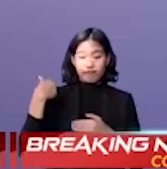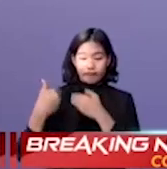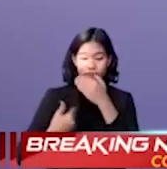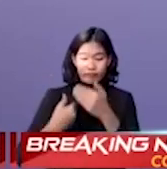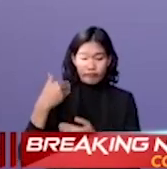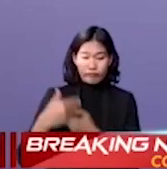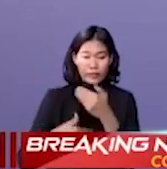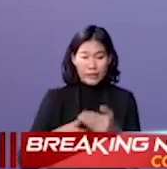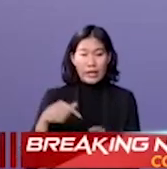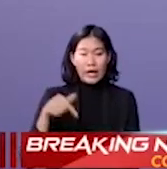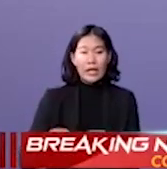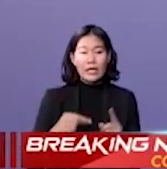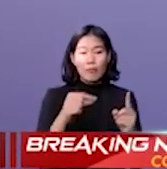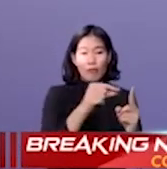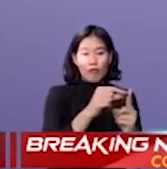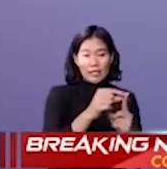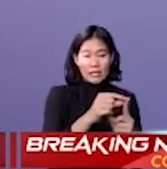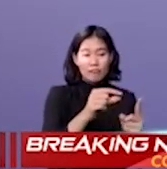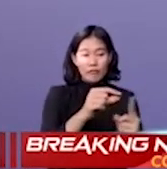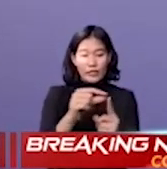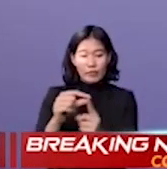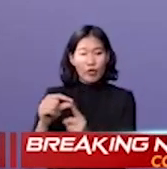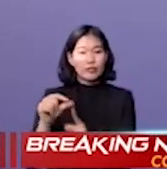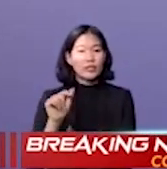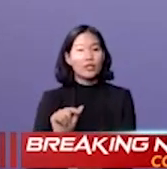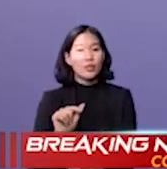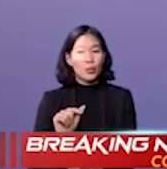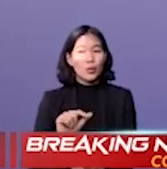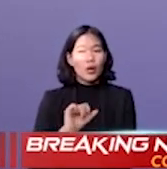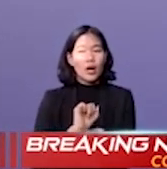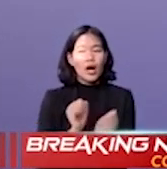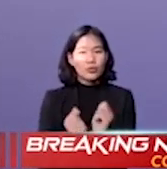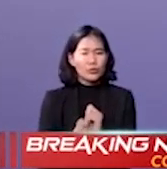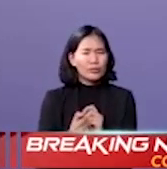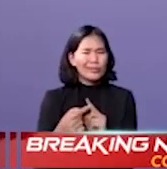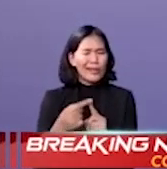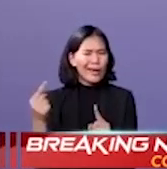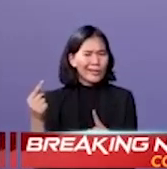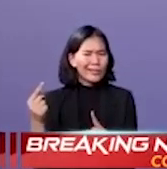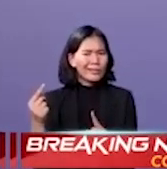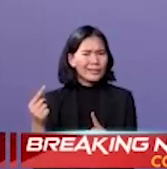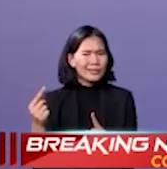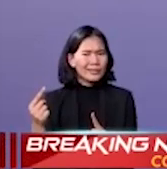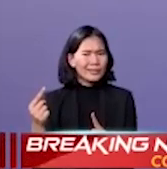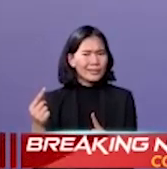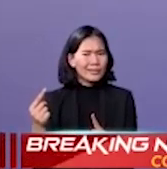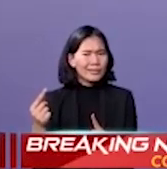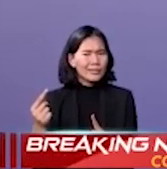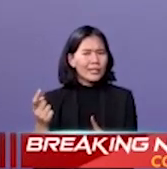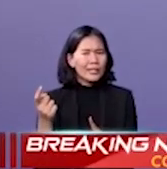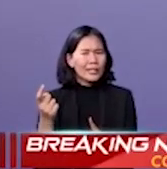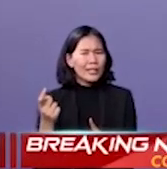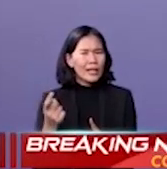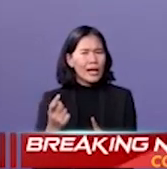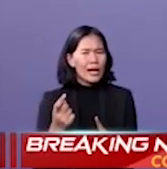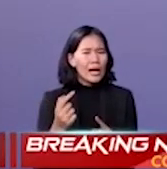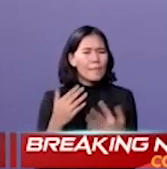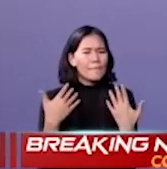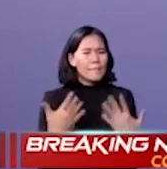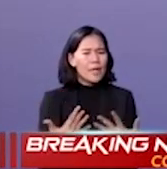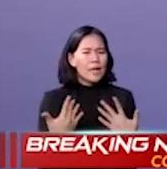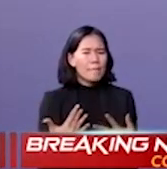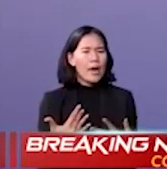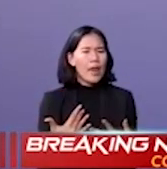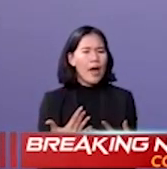dari beberapa provinsi saja ini adalah kasus yang didapatkan dari pelaksanaan kontak